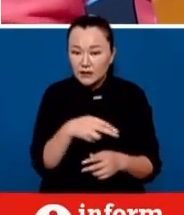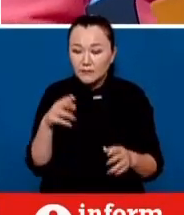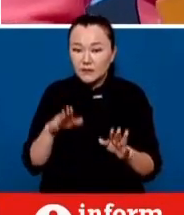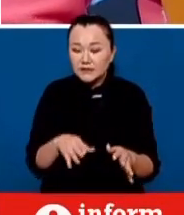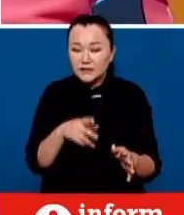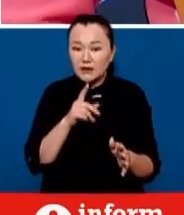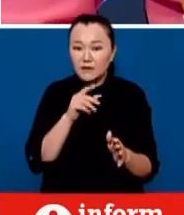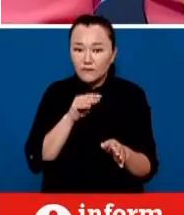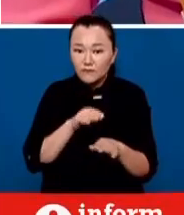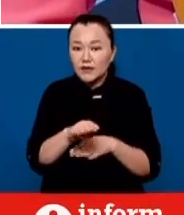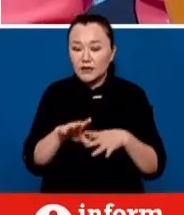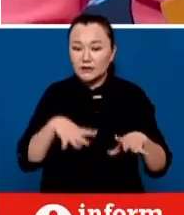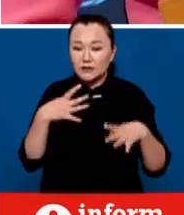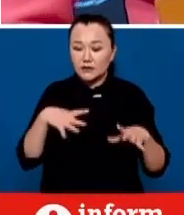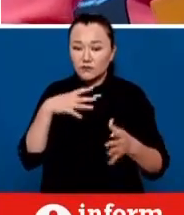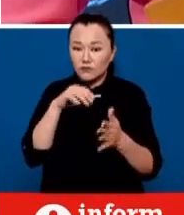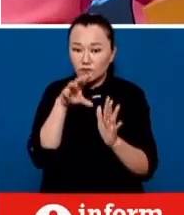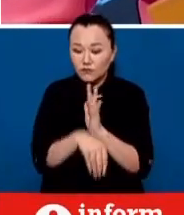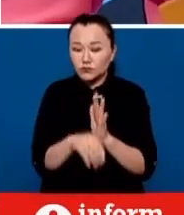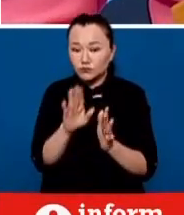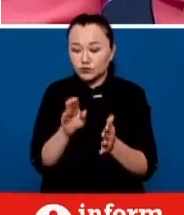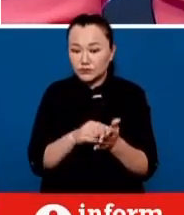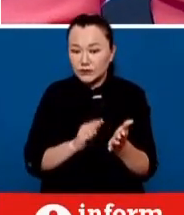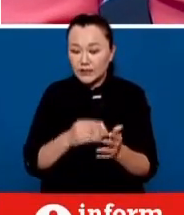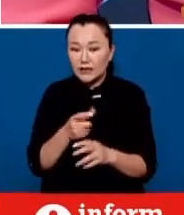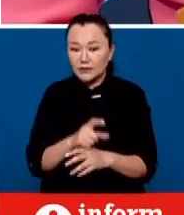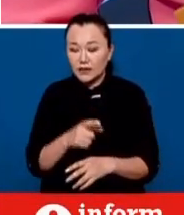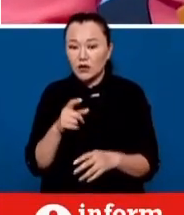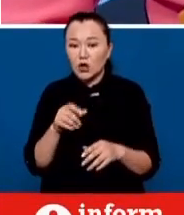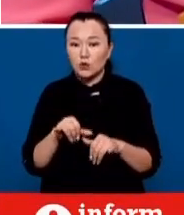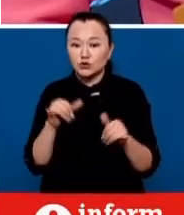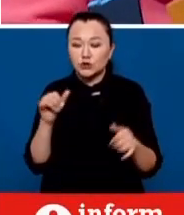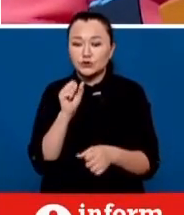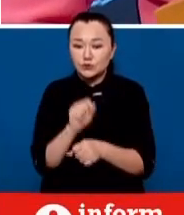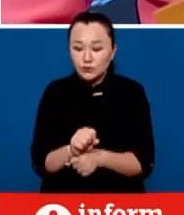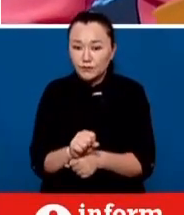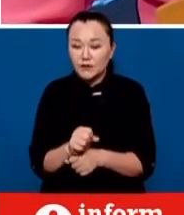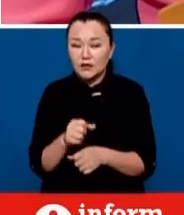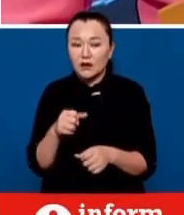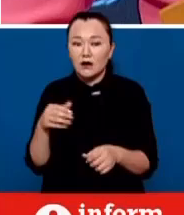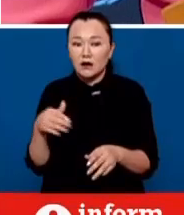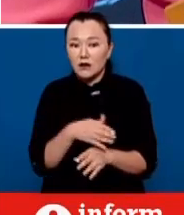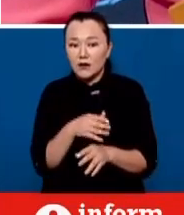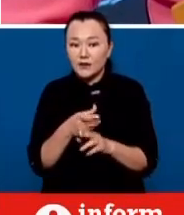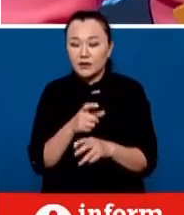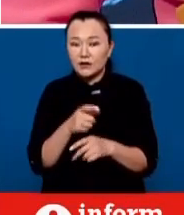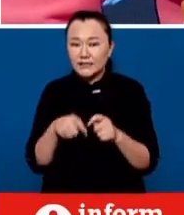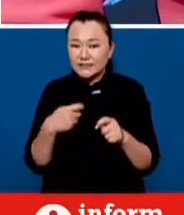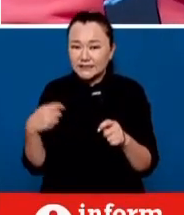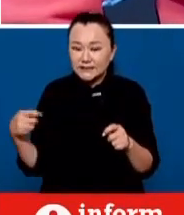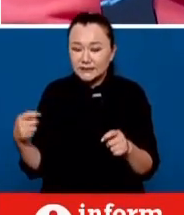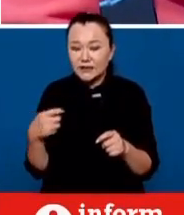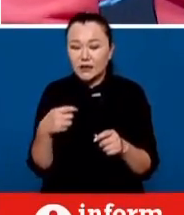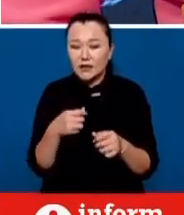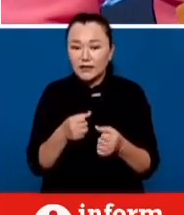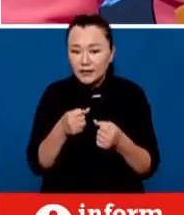өту секілді жаттығулар енгізілмек. Бірақ осы санат бойынша екпін алу тежеу, жылан төменгі жылдамдықпен басқару